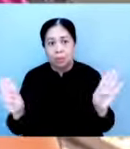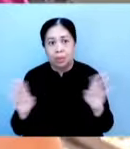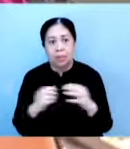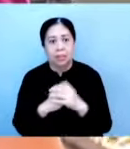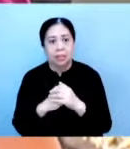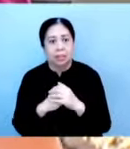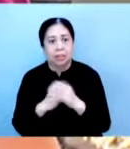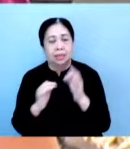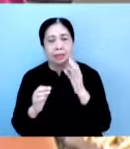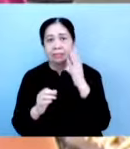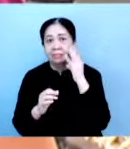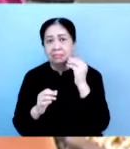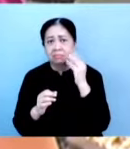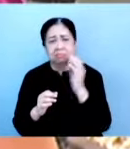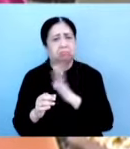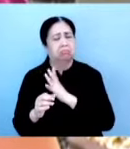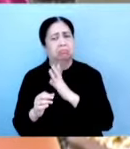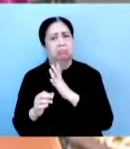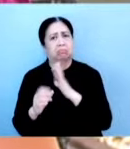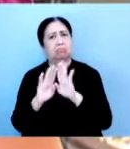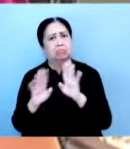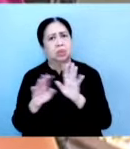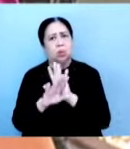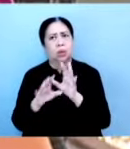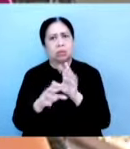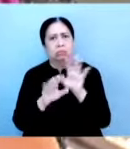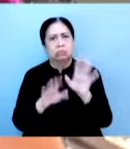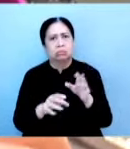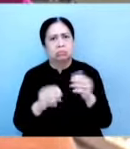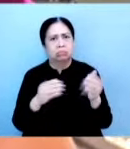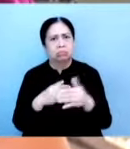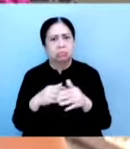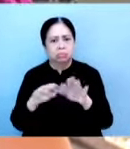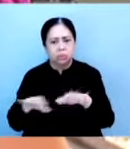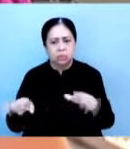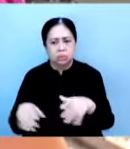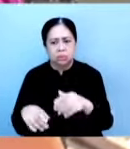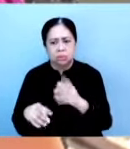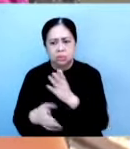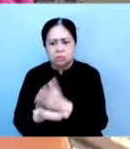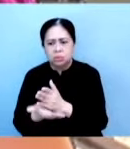may pinagdadaanan ng ganito na huwag nating pangunahan m